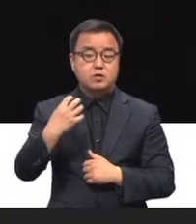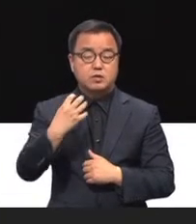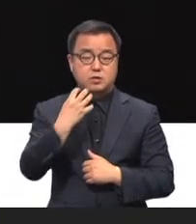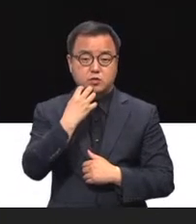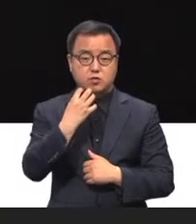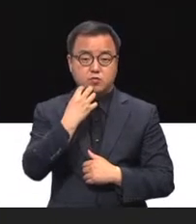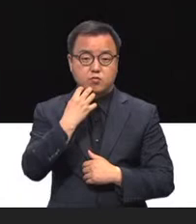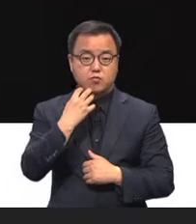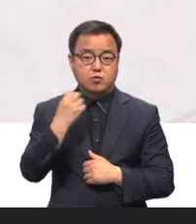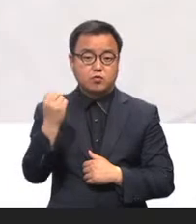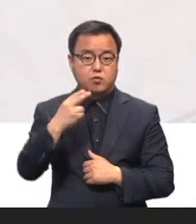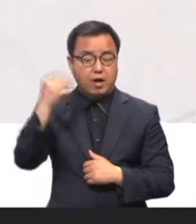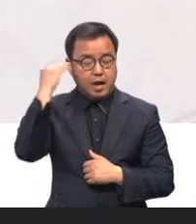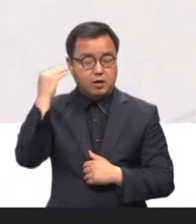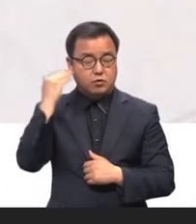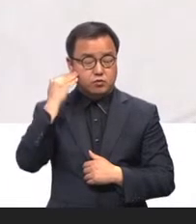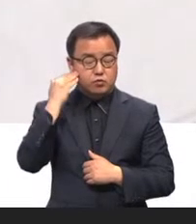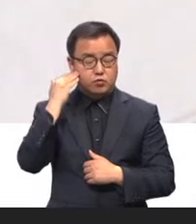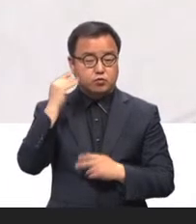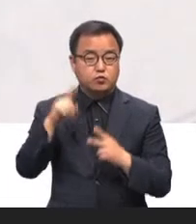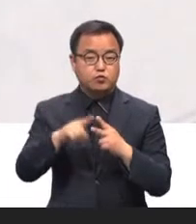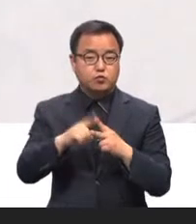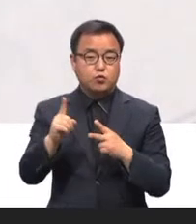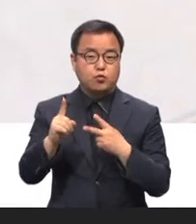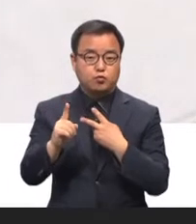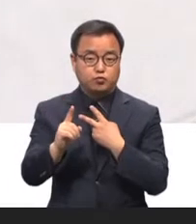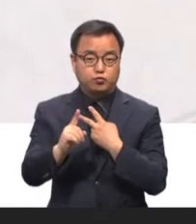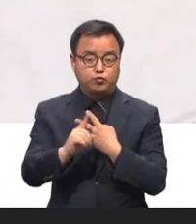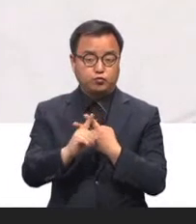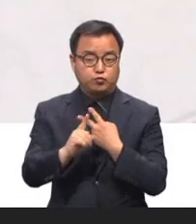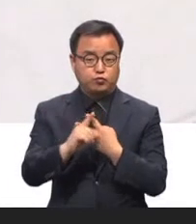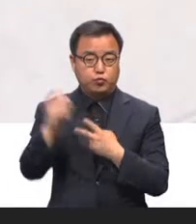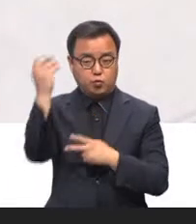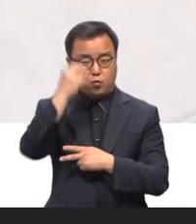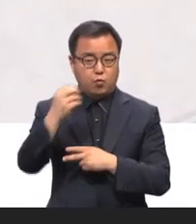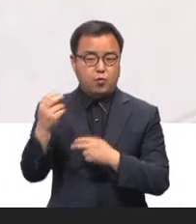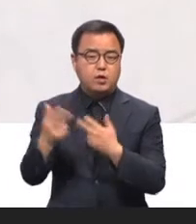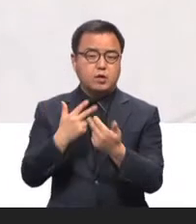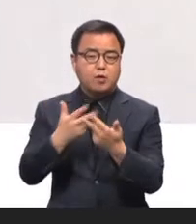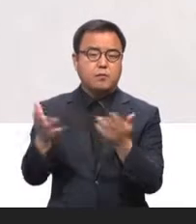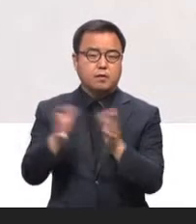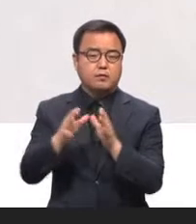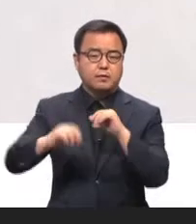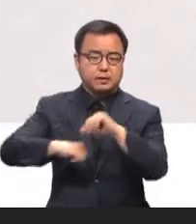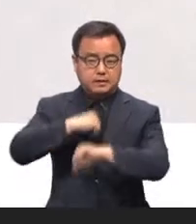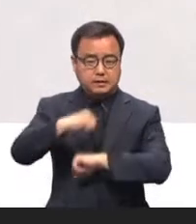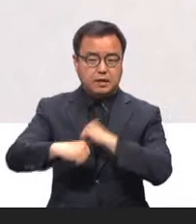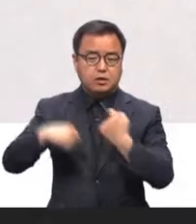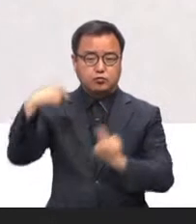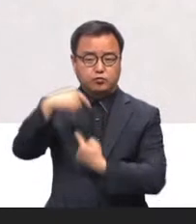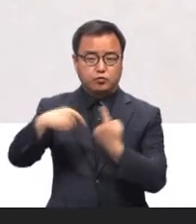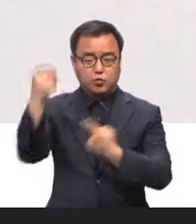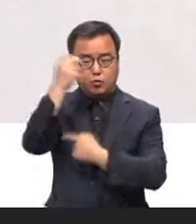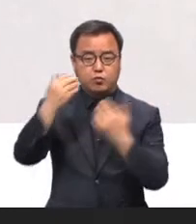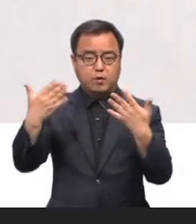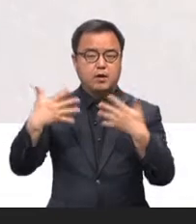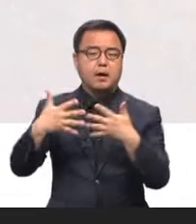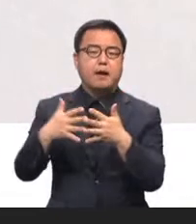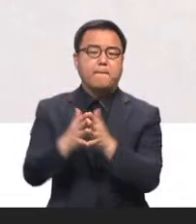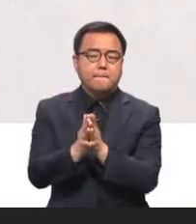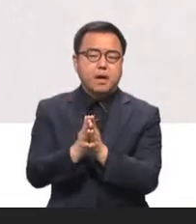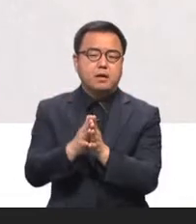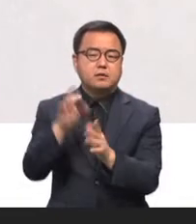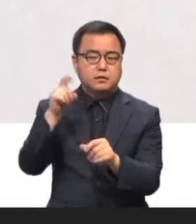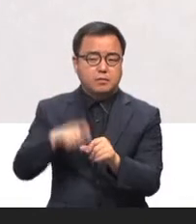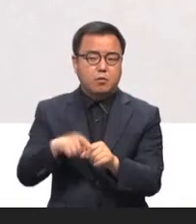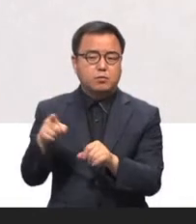한국 사립 쳐 증거 법인 협의에 도 성명을 내고 자사고 폐지 를 위한 평가를 중단하라고